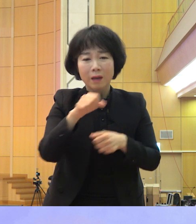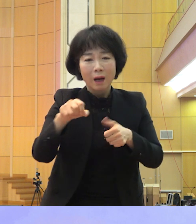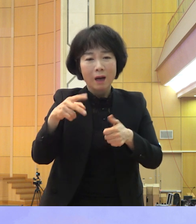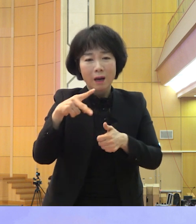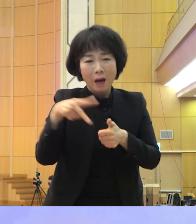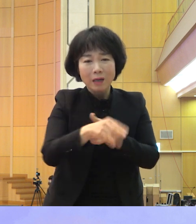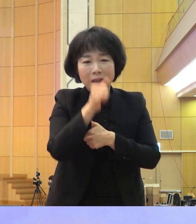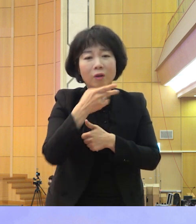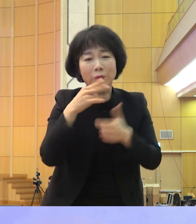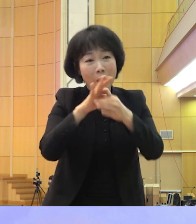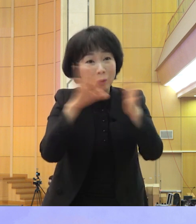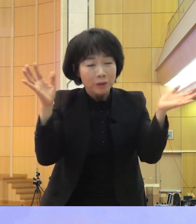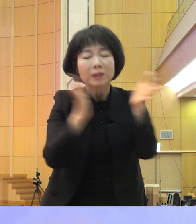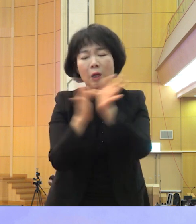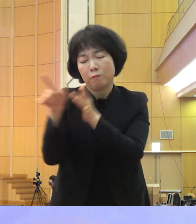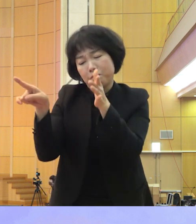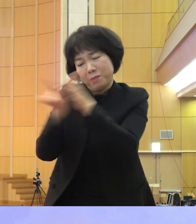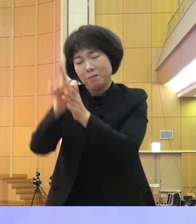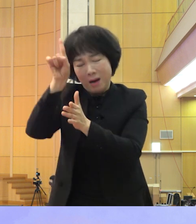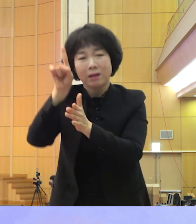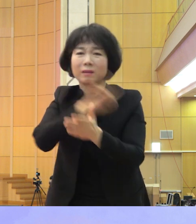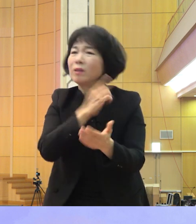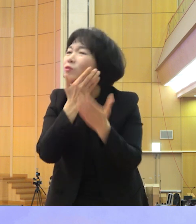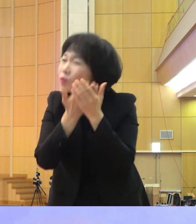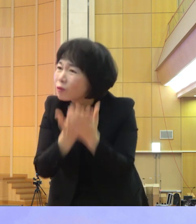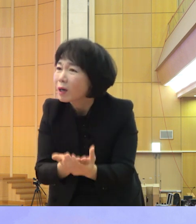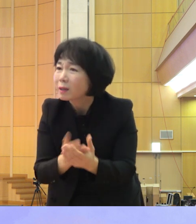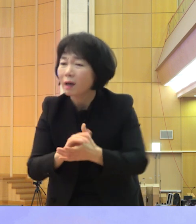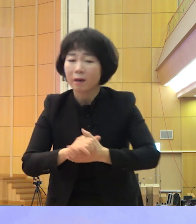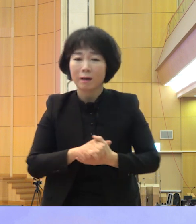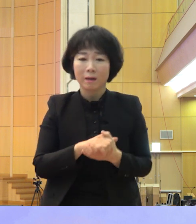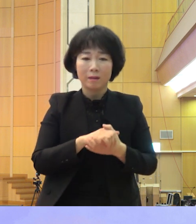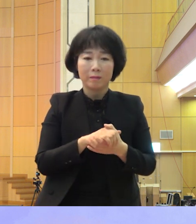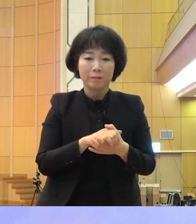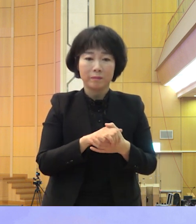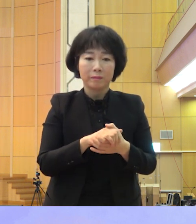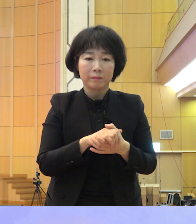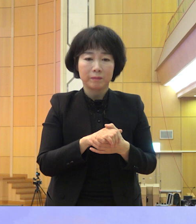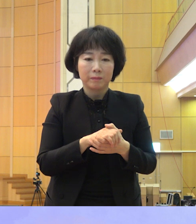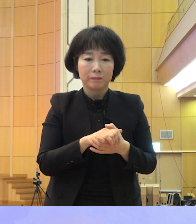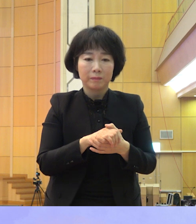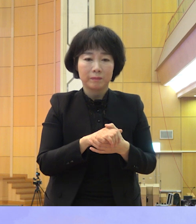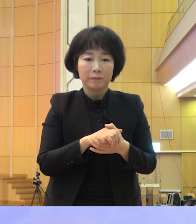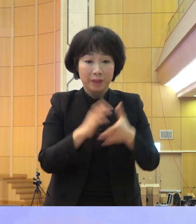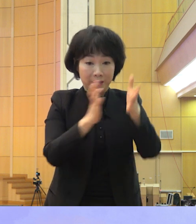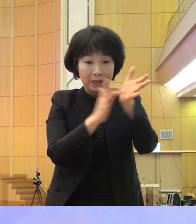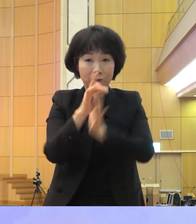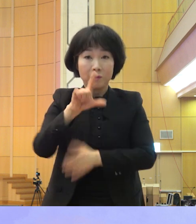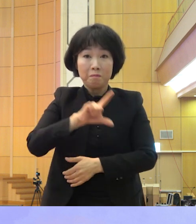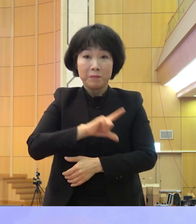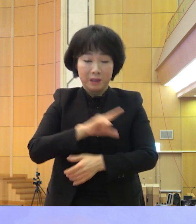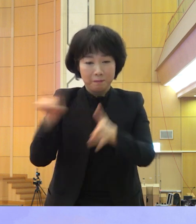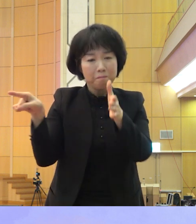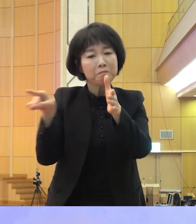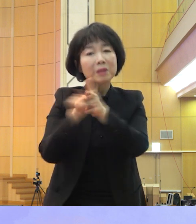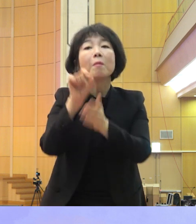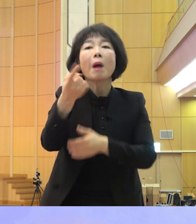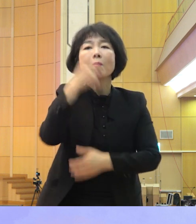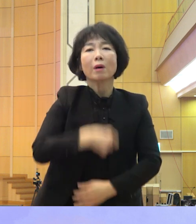믿음으로 말미암아, 너나 나나 할 것 없이 할례 받았다 안 받았다 이제 따질 거 없어. 예수를 믿음으로